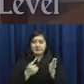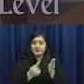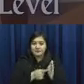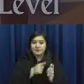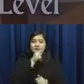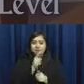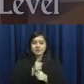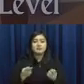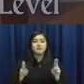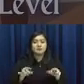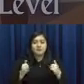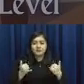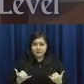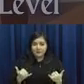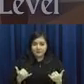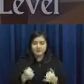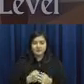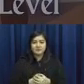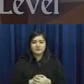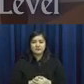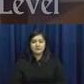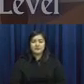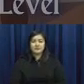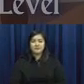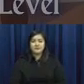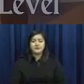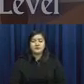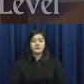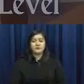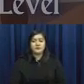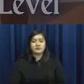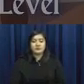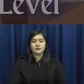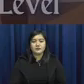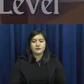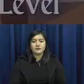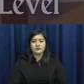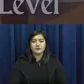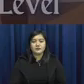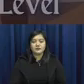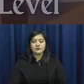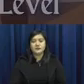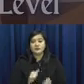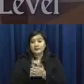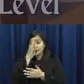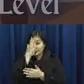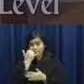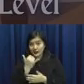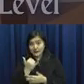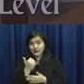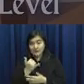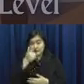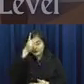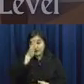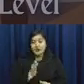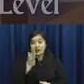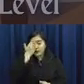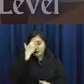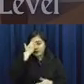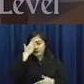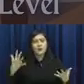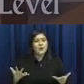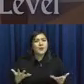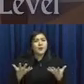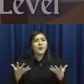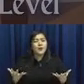na nangyayari sa buhay po natin yun. Ito yung si Rudy. This is the, kaya amen, hindi pwede sumala. Alam lang Diyos kung saan pupunta